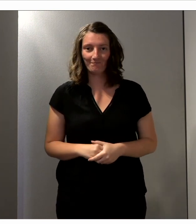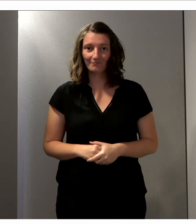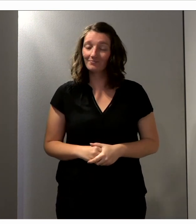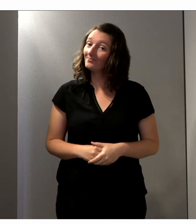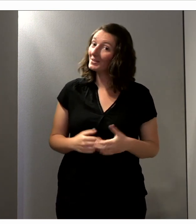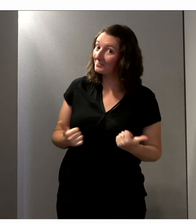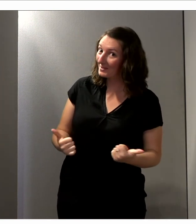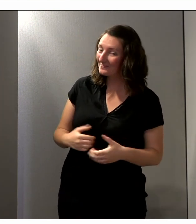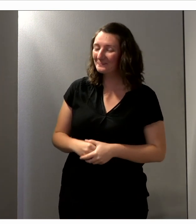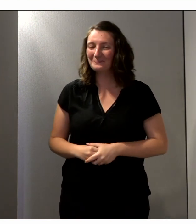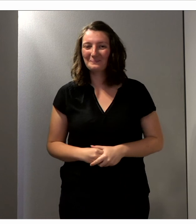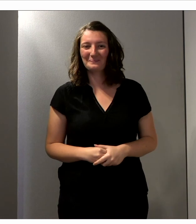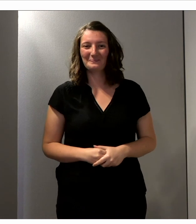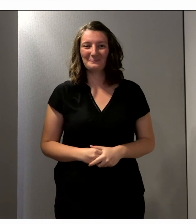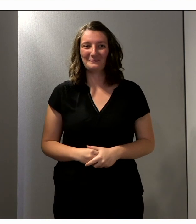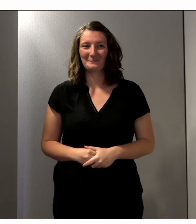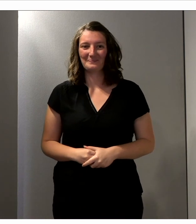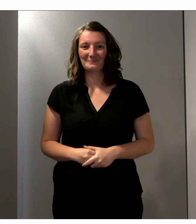Très bien.